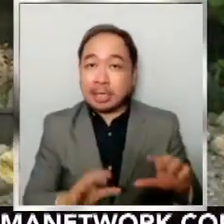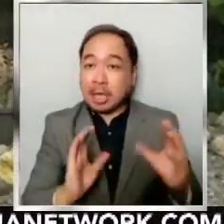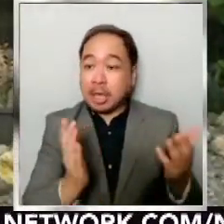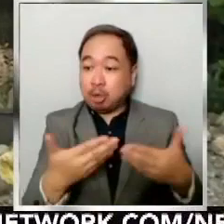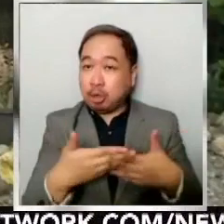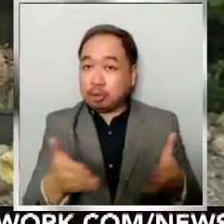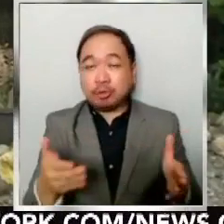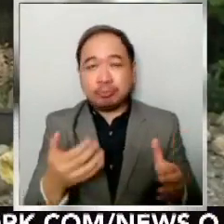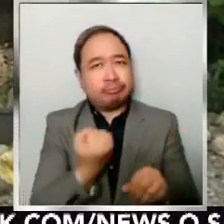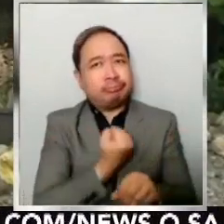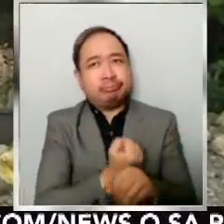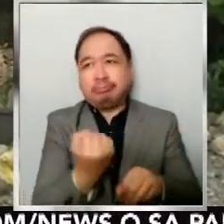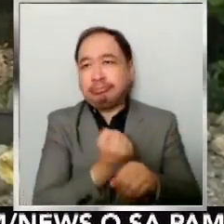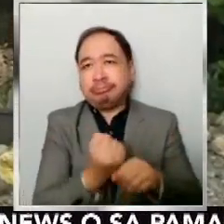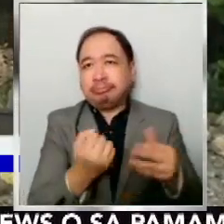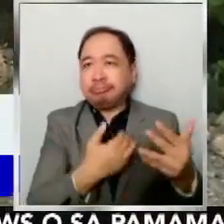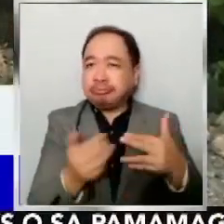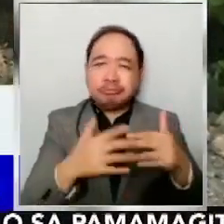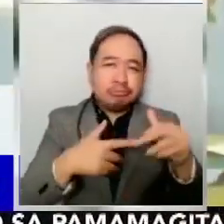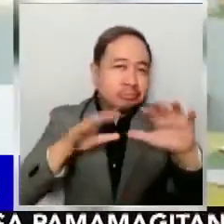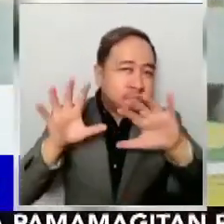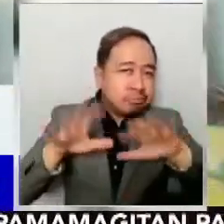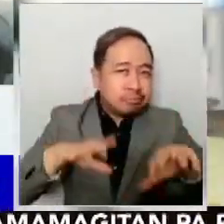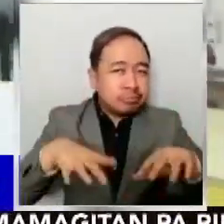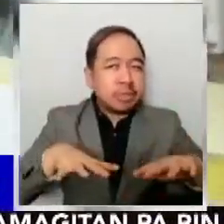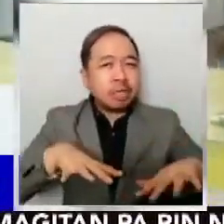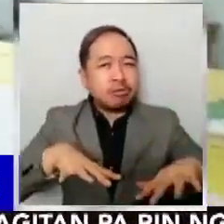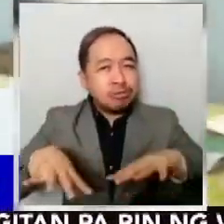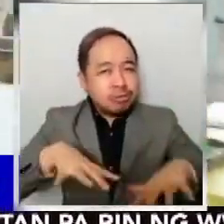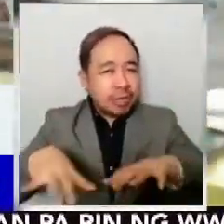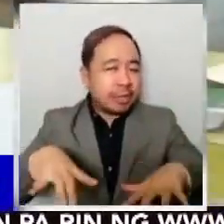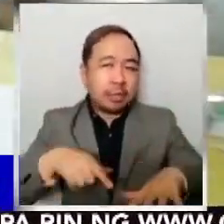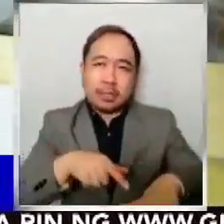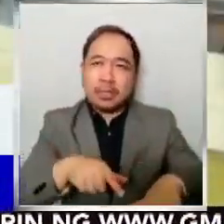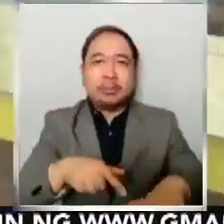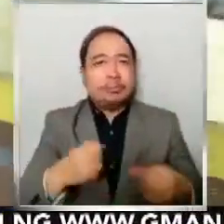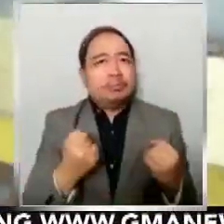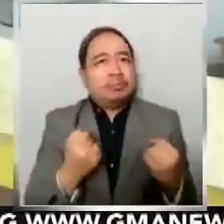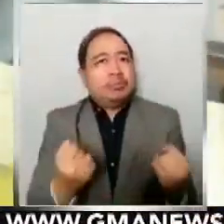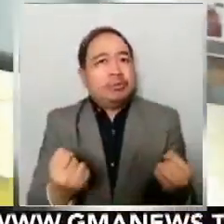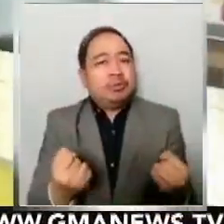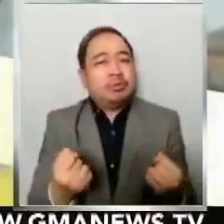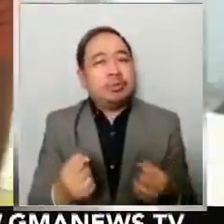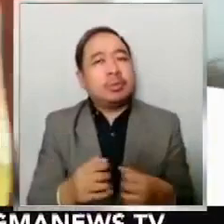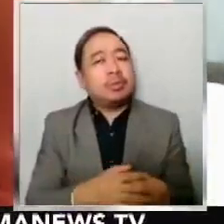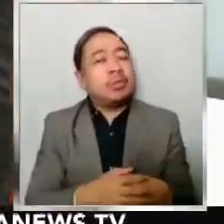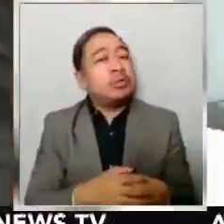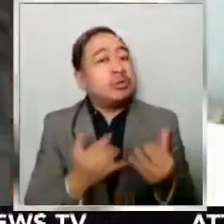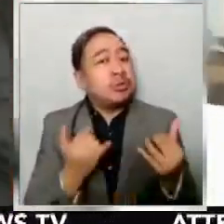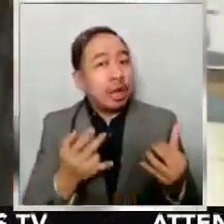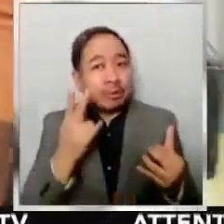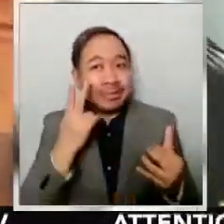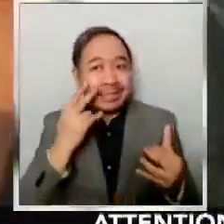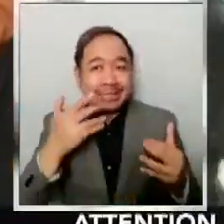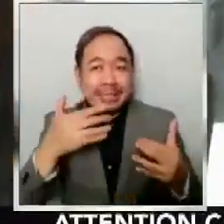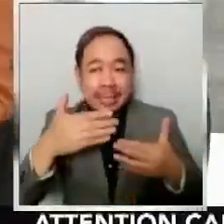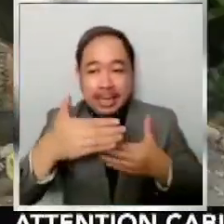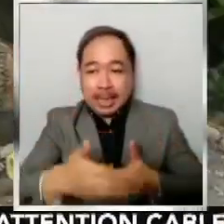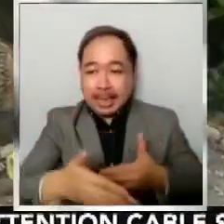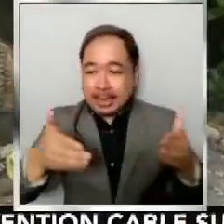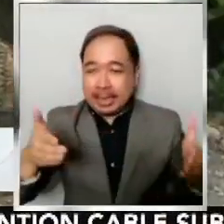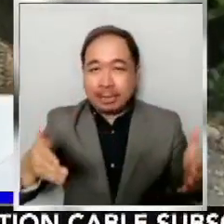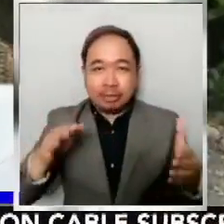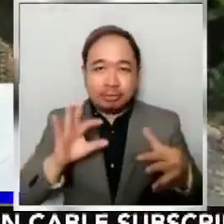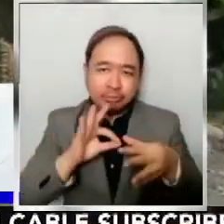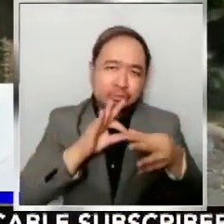lindol or mga disaster. So yung ating bubong ay pinagtibay natin na talaga naka-anchor sa ating mga walls na para